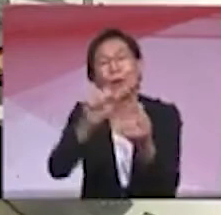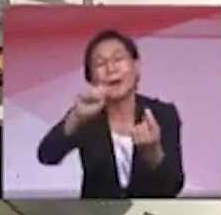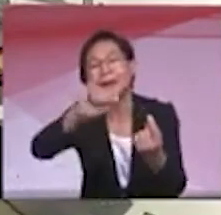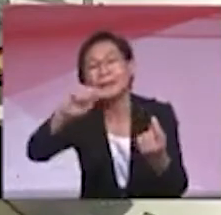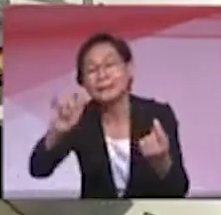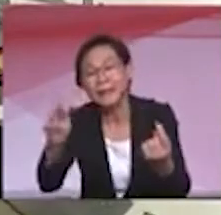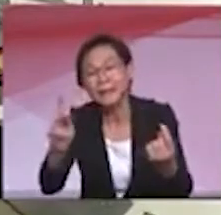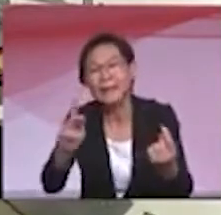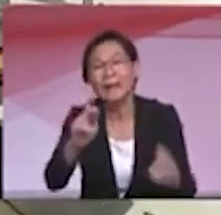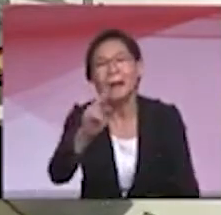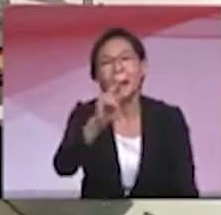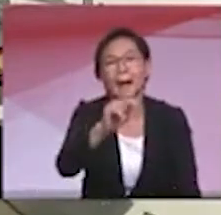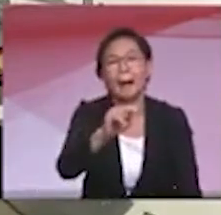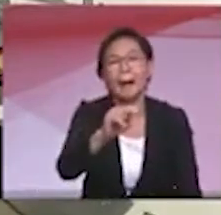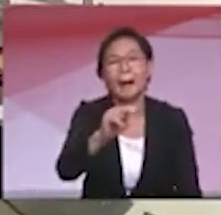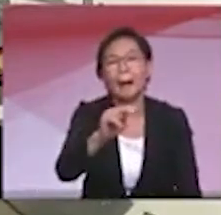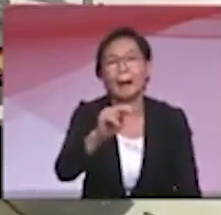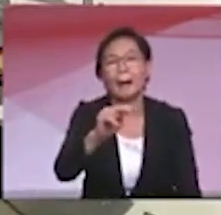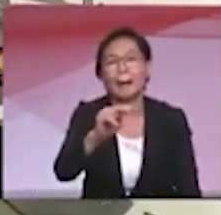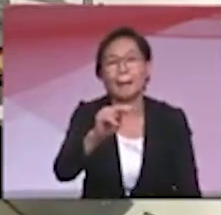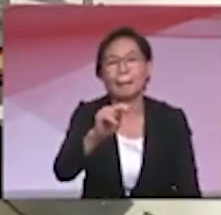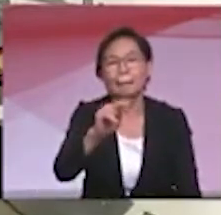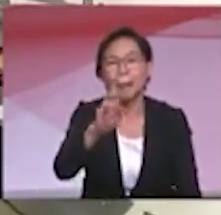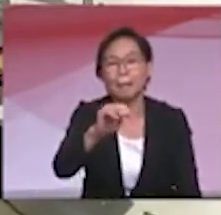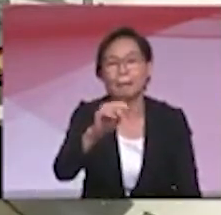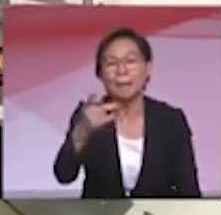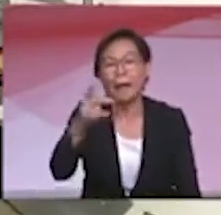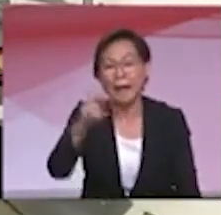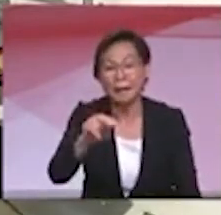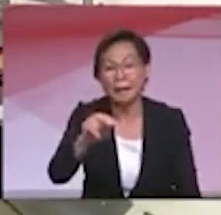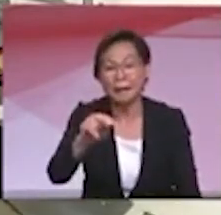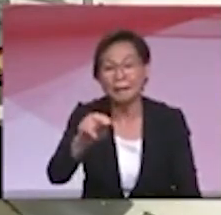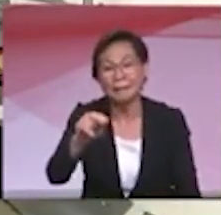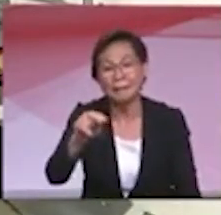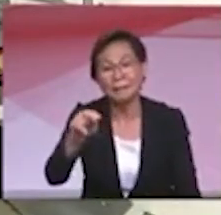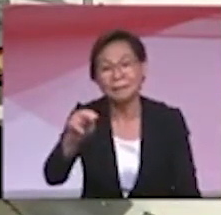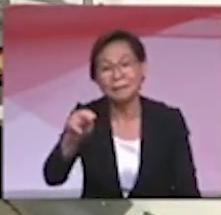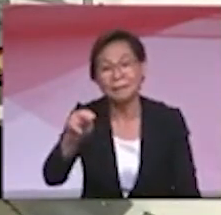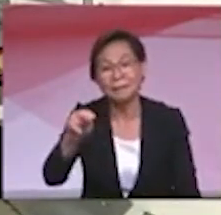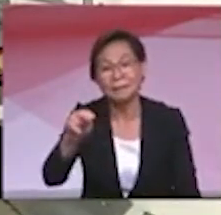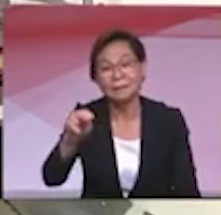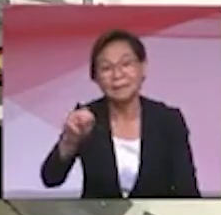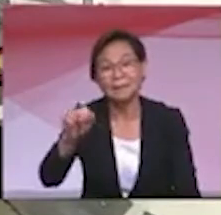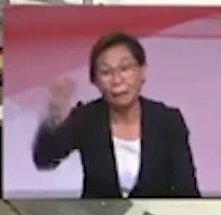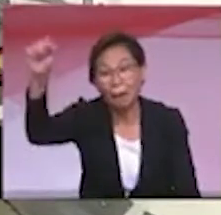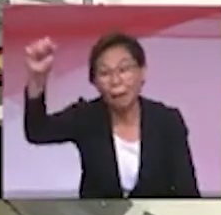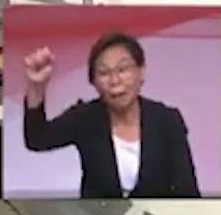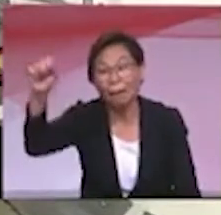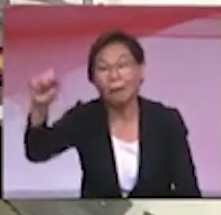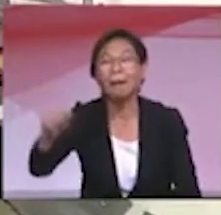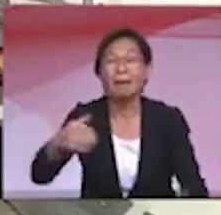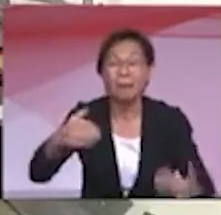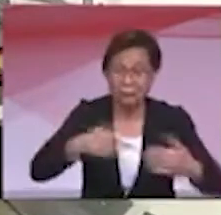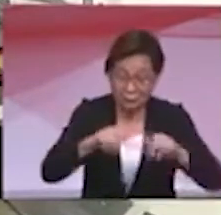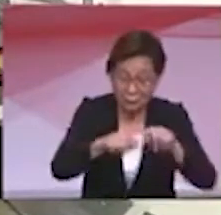jawatankuasa bencana peringkat negeri yang mengedarkan makanan kalau di kawasan PKPD, sebab kita nak